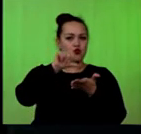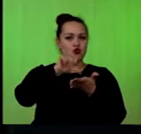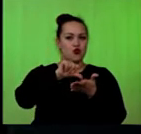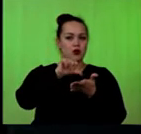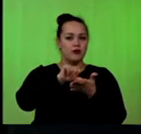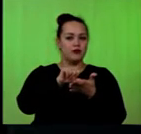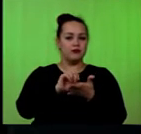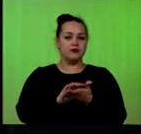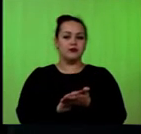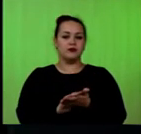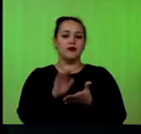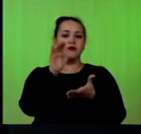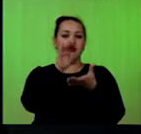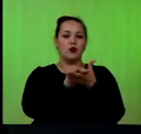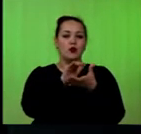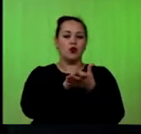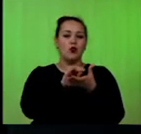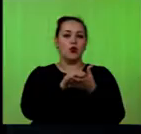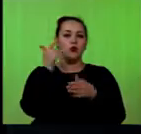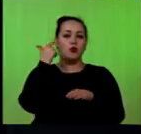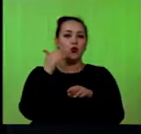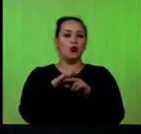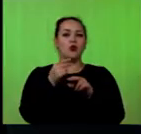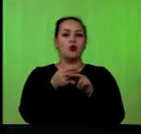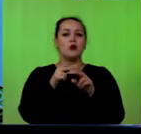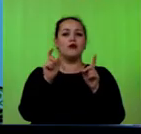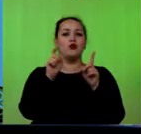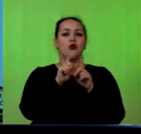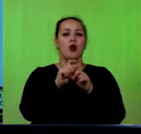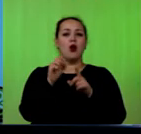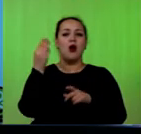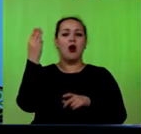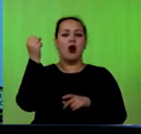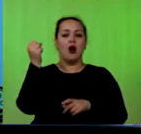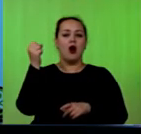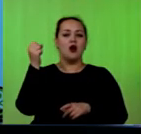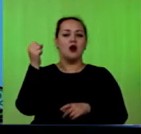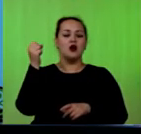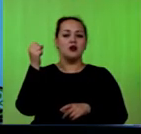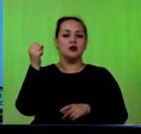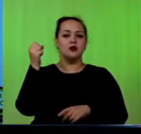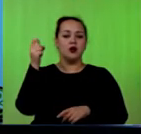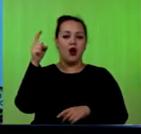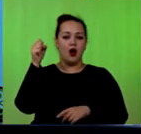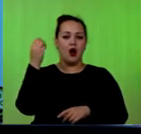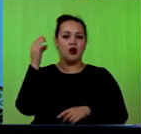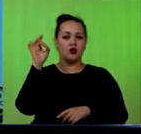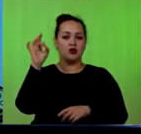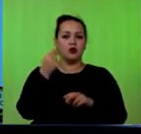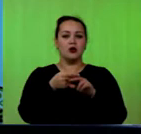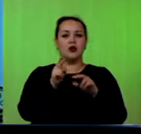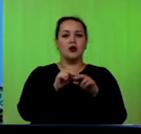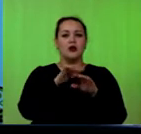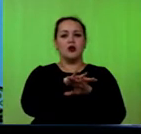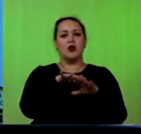давайте познакомимся с понятием hush hush а это народный сход когда всем